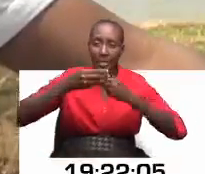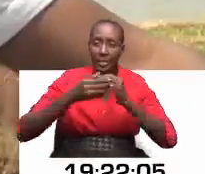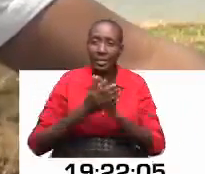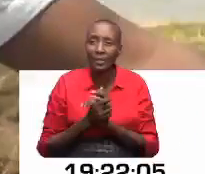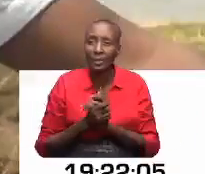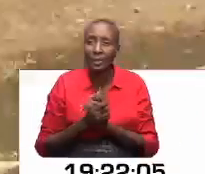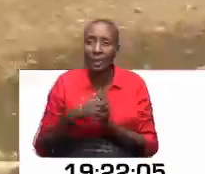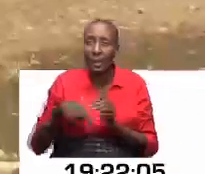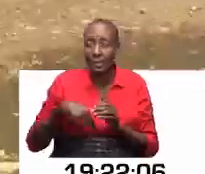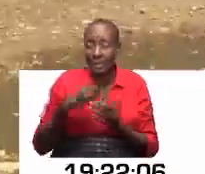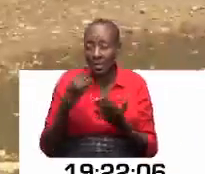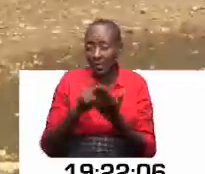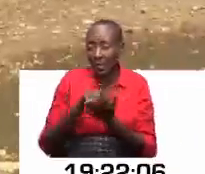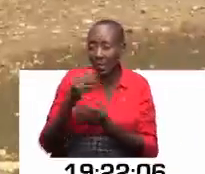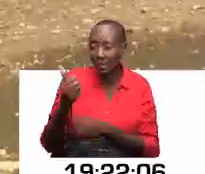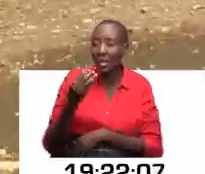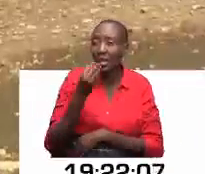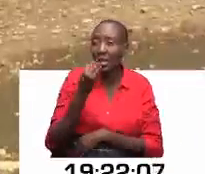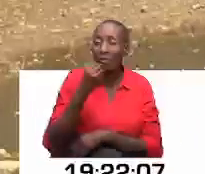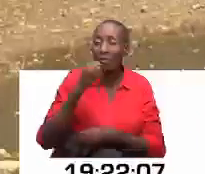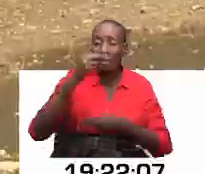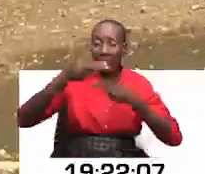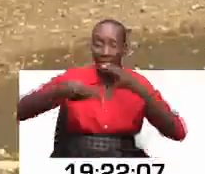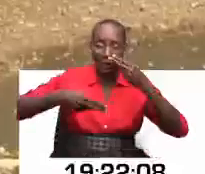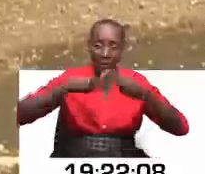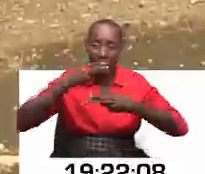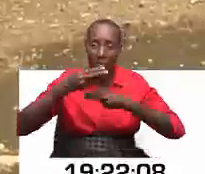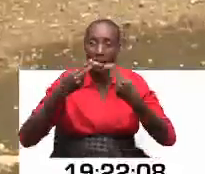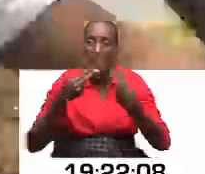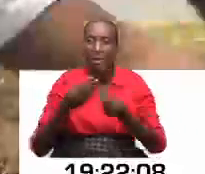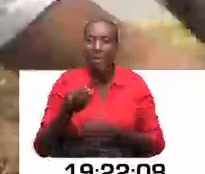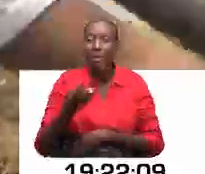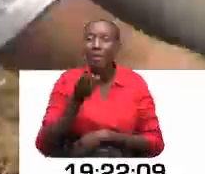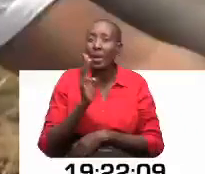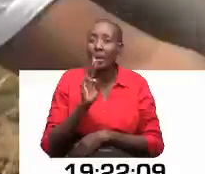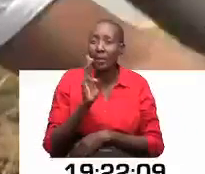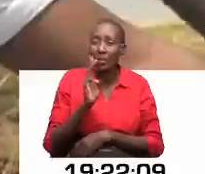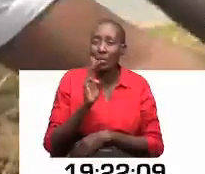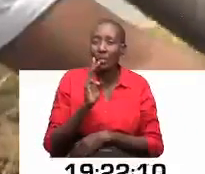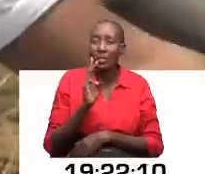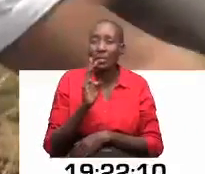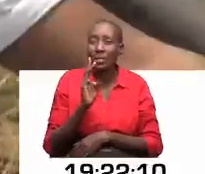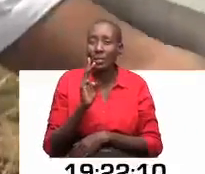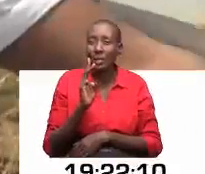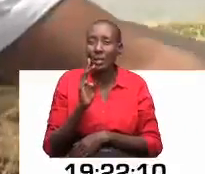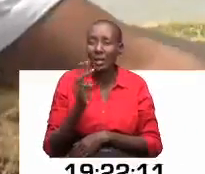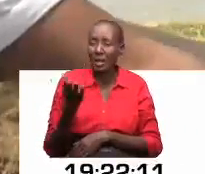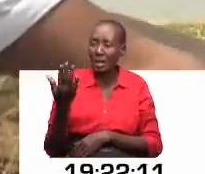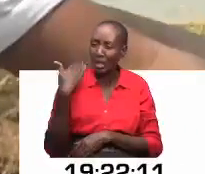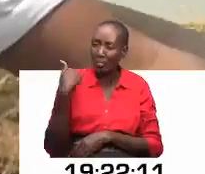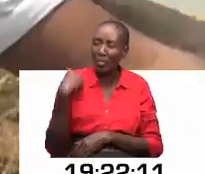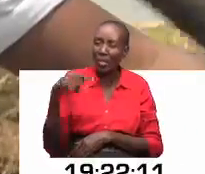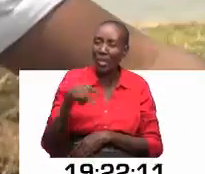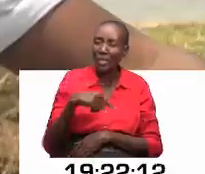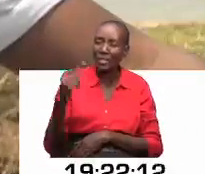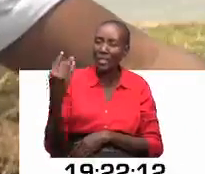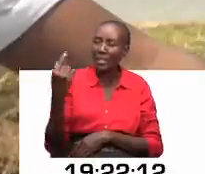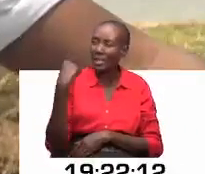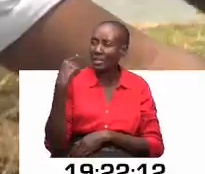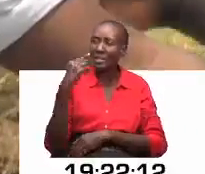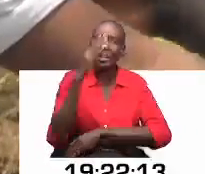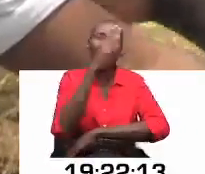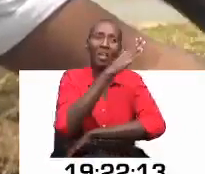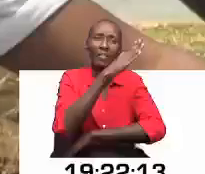nauza chakula kwa hoteli. Sasa maji ilitusumbua jana jioni. Iliharibu